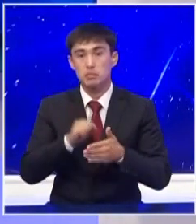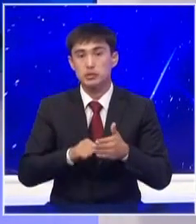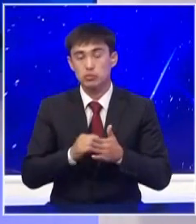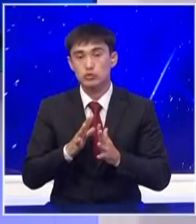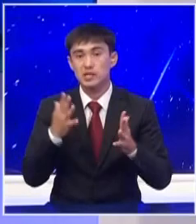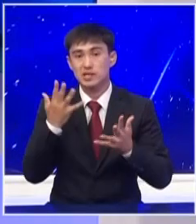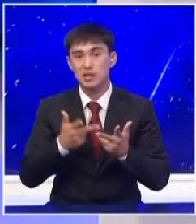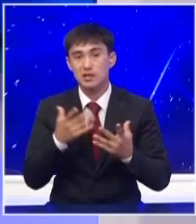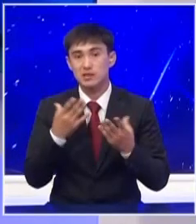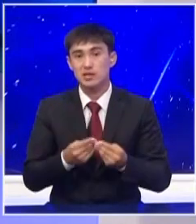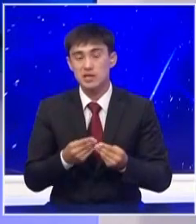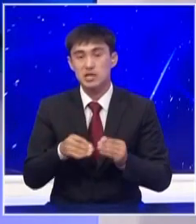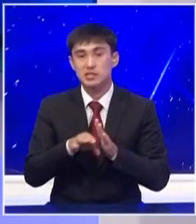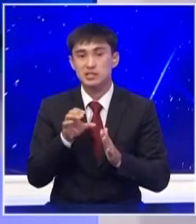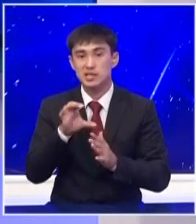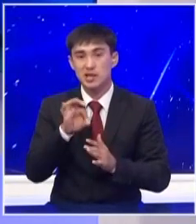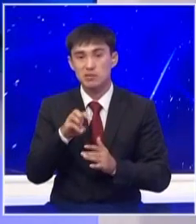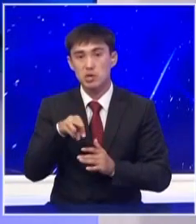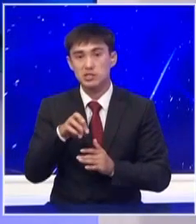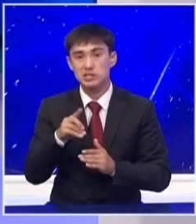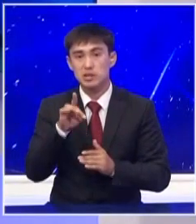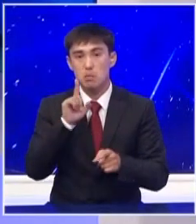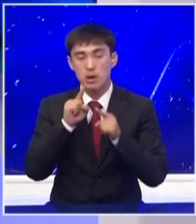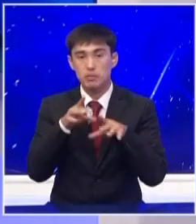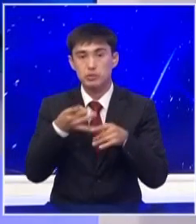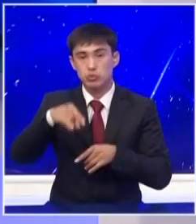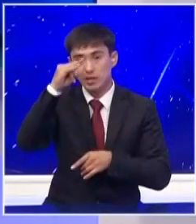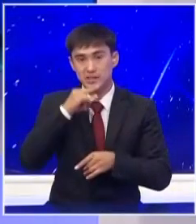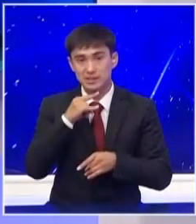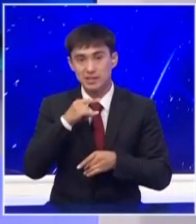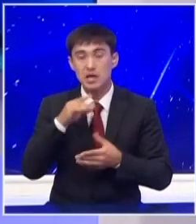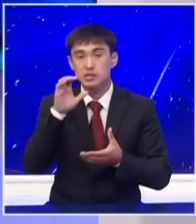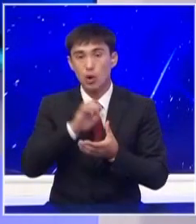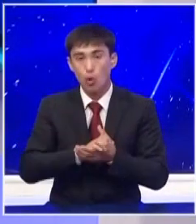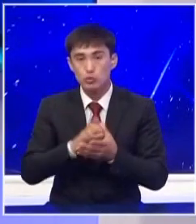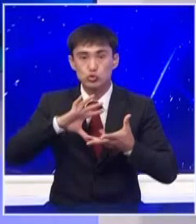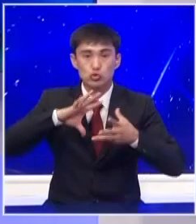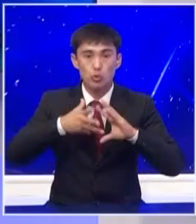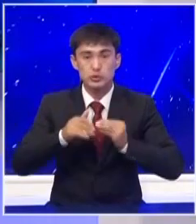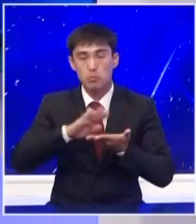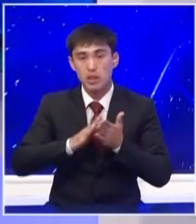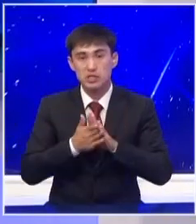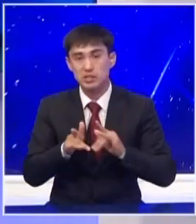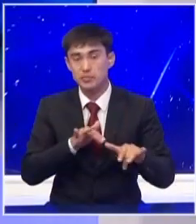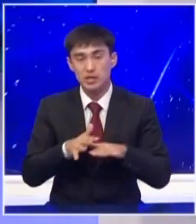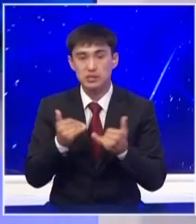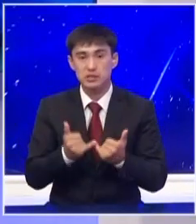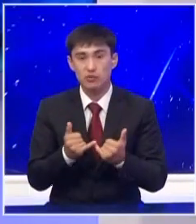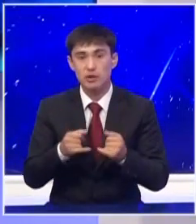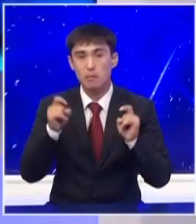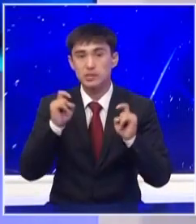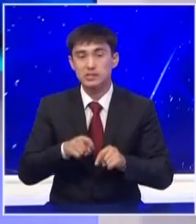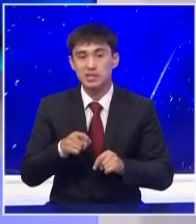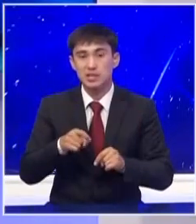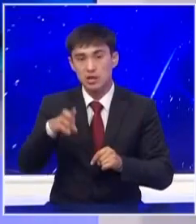уже несколько дней депутаты Сената и Мажилиса парламента Республики Казахстан знакомятся с общим положением дел. Сегодня они